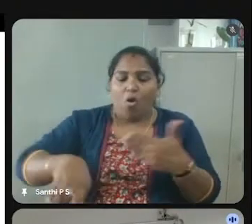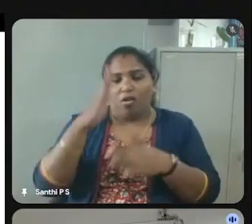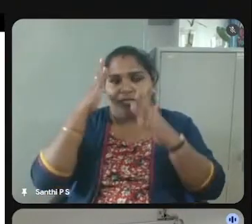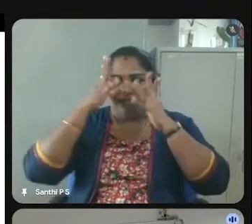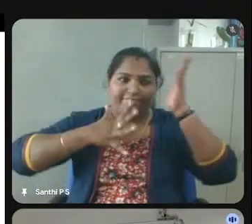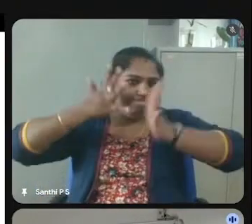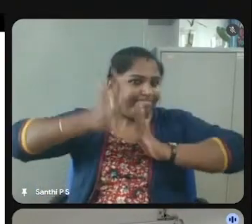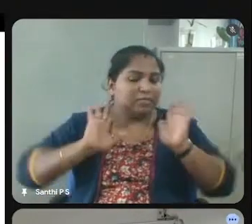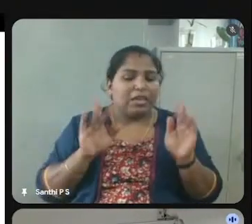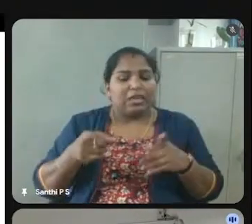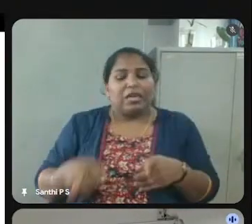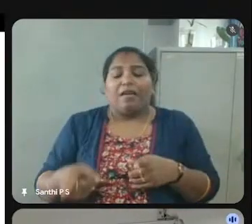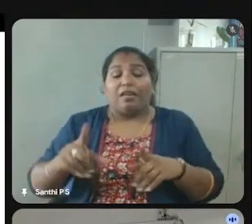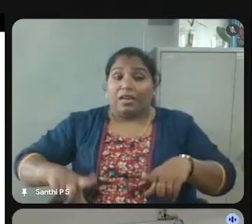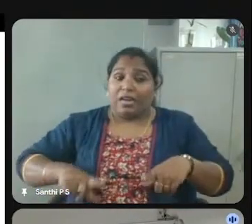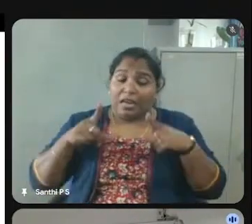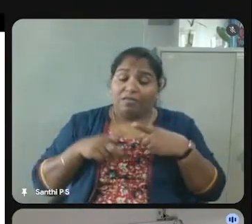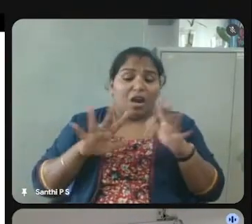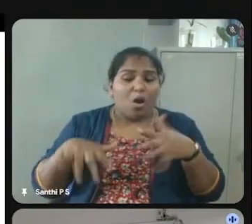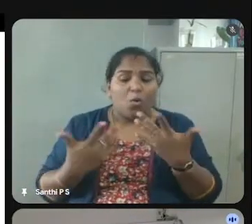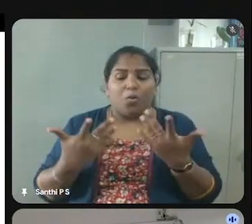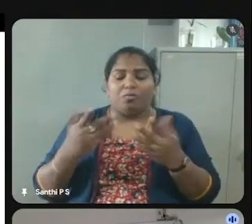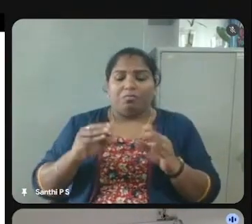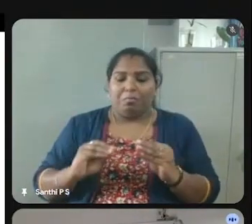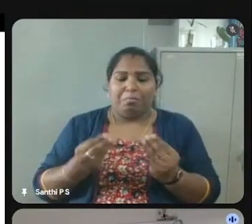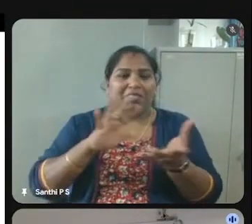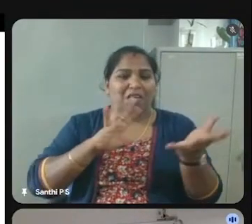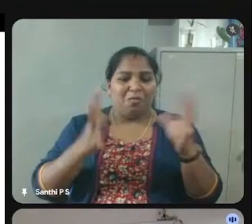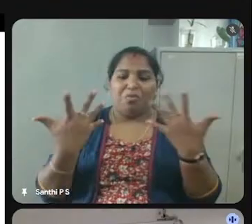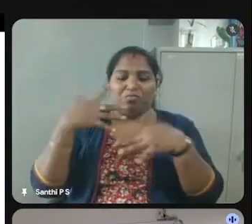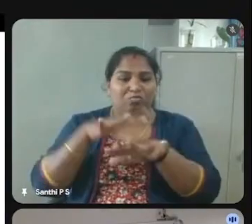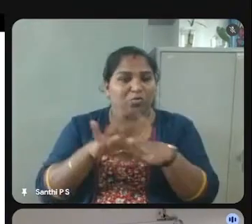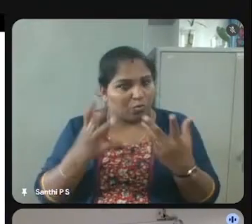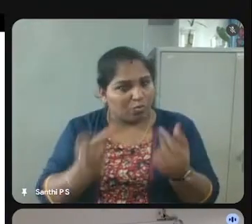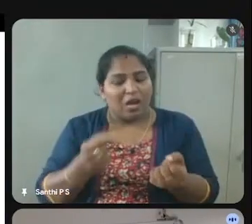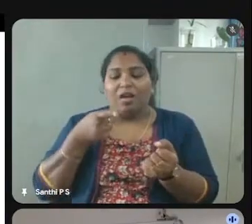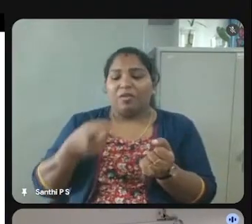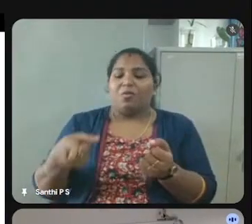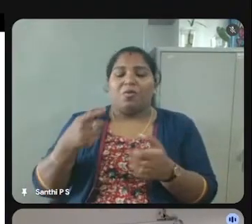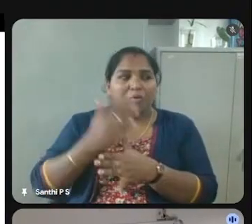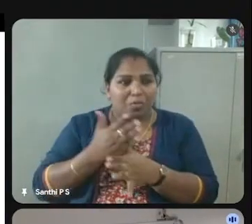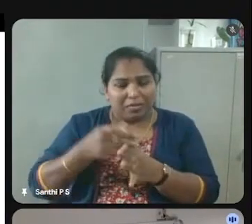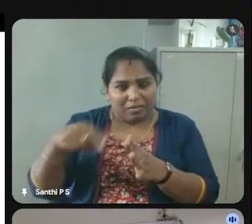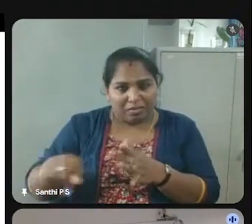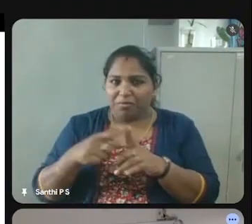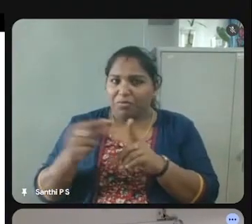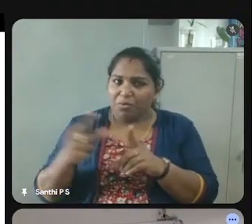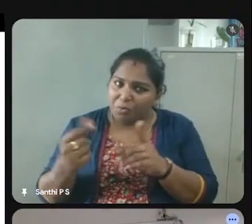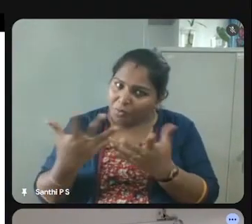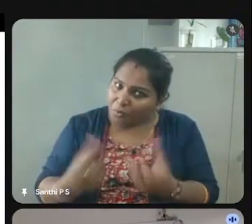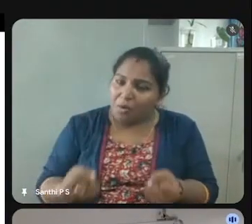അവരെ മെച്ചപ്പെട്ട രീതിയിൽ ഒരു സമൂഹത്തിലേക്ക് കൊണ്ടുപോവുക, അവരവരുടെ കാര്യങ്ങൾ ചെയ്യാനുള്ള ഒരു അവസരം ഉണ്ടാക്കി കൊടുക്കുക എന്നുള്ള